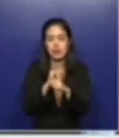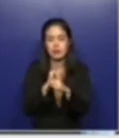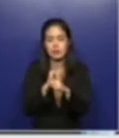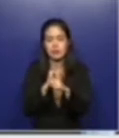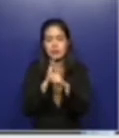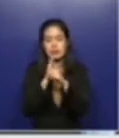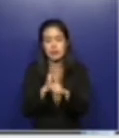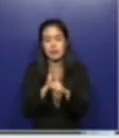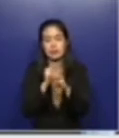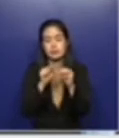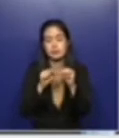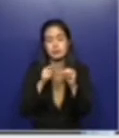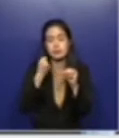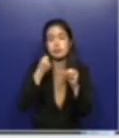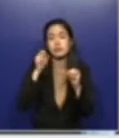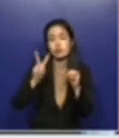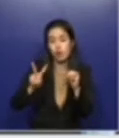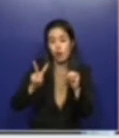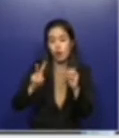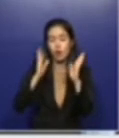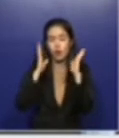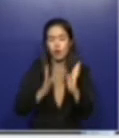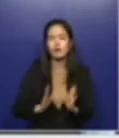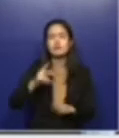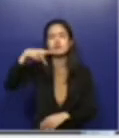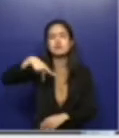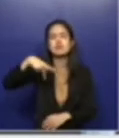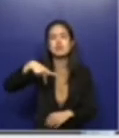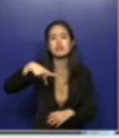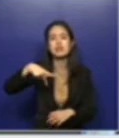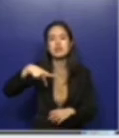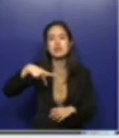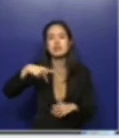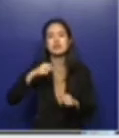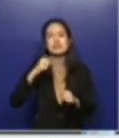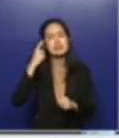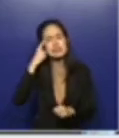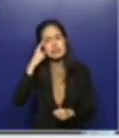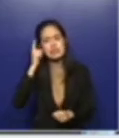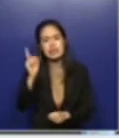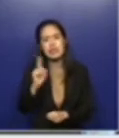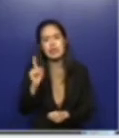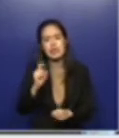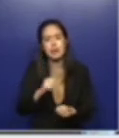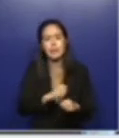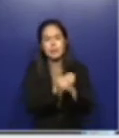ญาตให้คนพิเศษ11กลุ่มเข้าประเทศผมบอกผมไม่เห็นด้วย